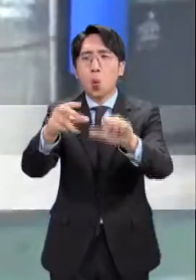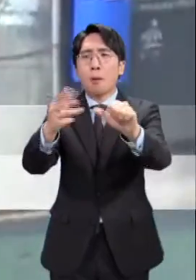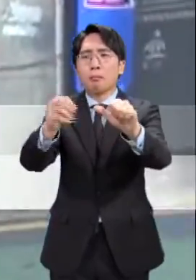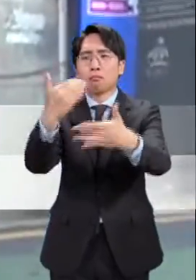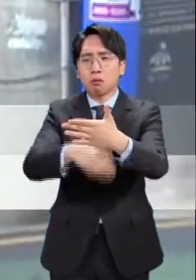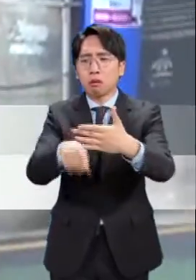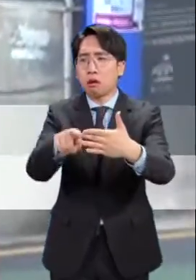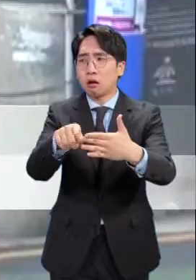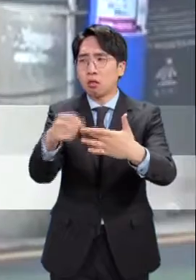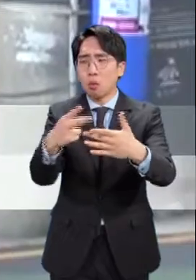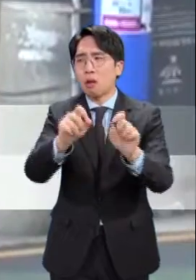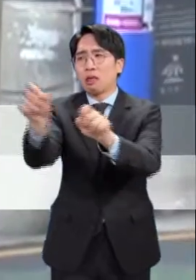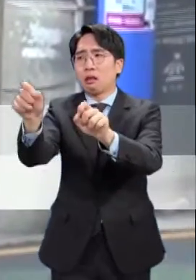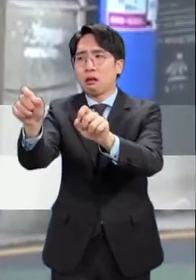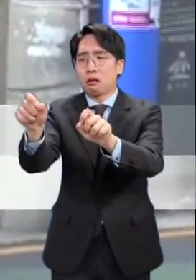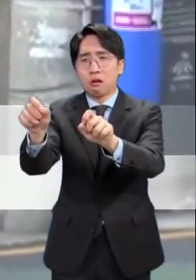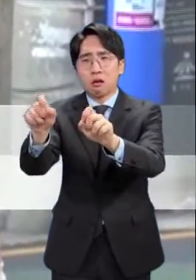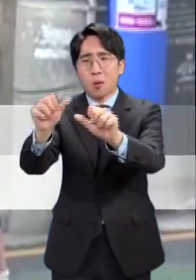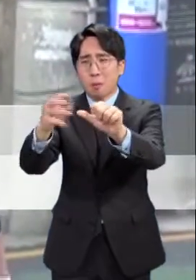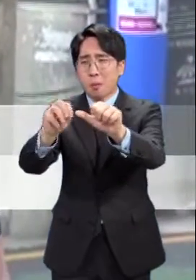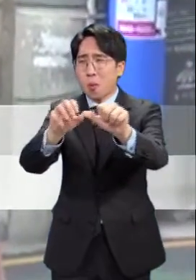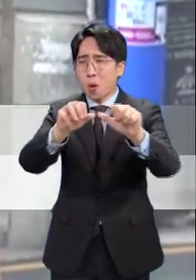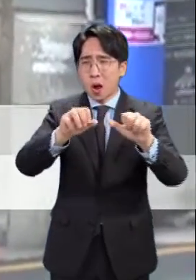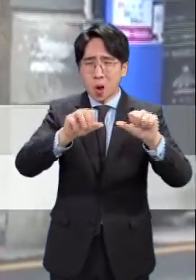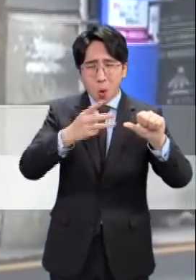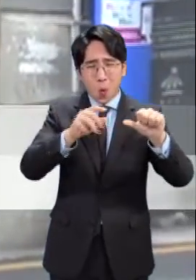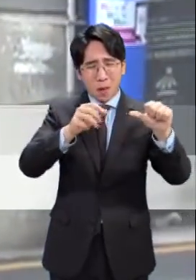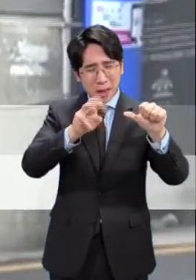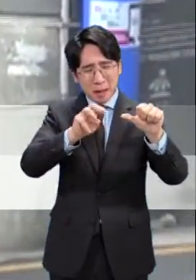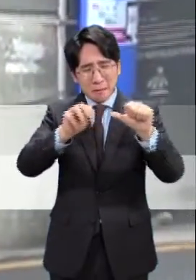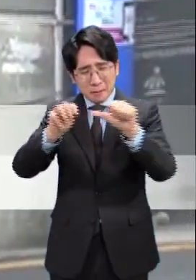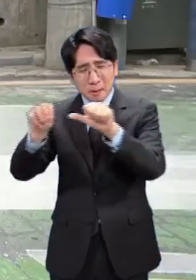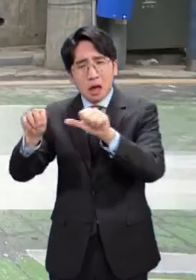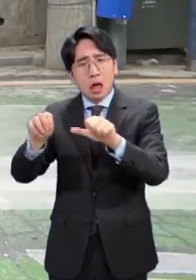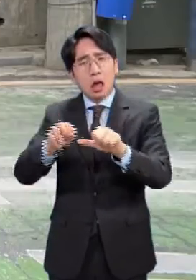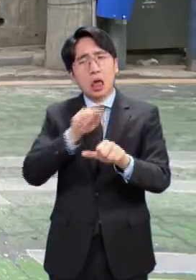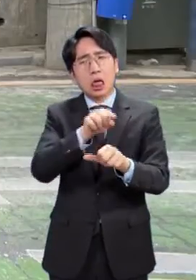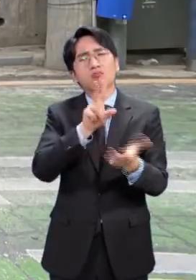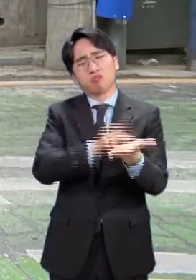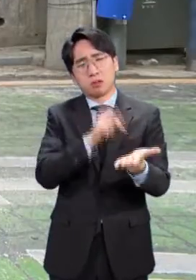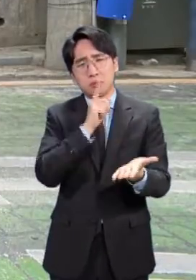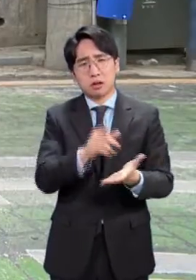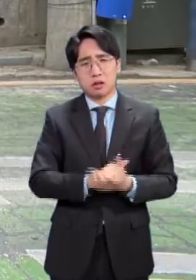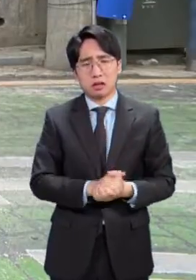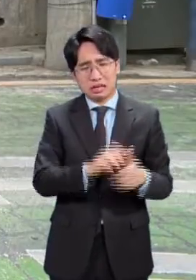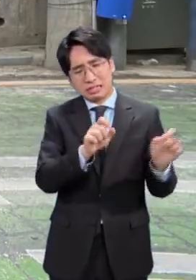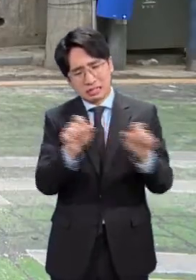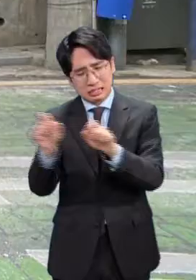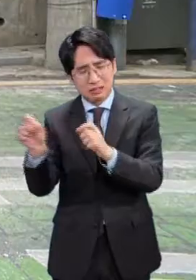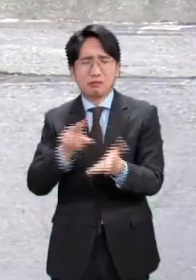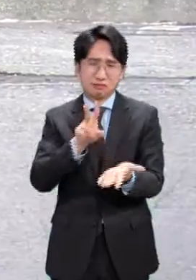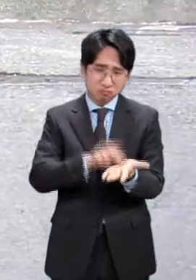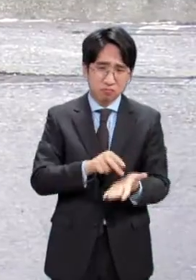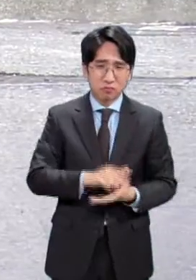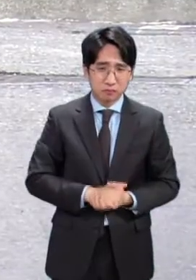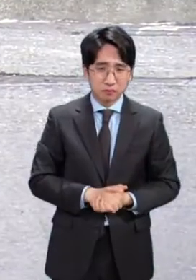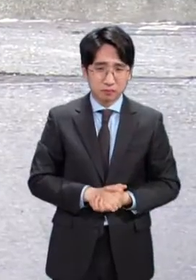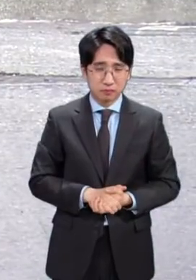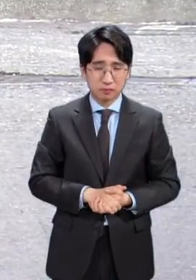내년에 가서 1km가 안 되거든요. 내후년에는 1.5km가 되고 쉽게 말하면 이런 식으로 계속 누적이 되는 거죠. 주민들의 걱정은